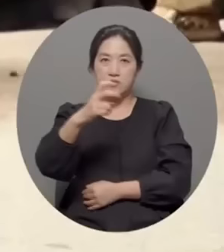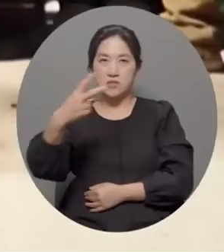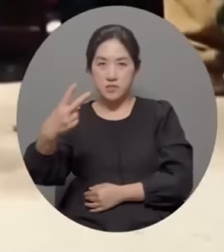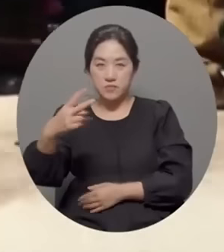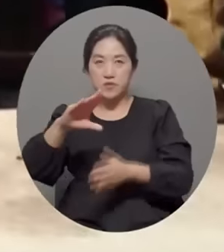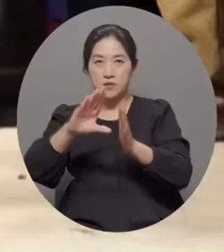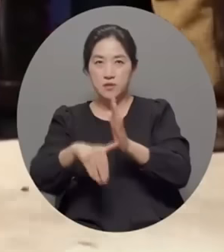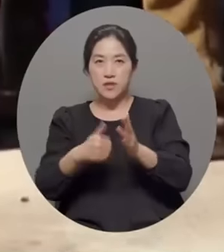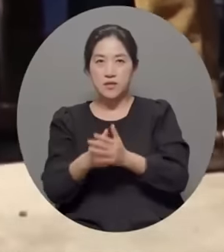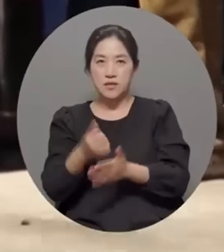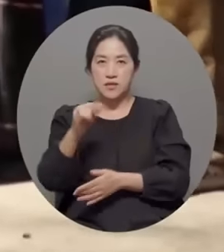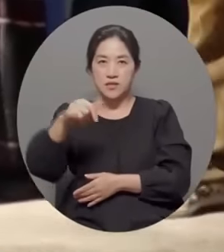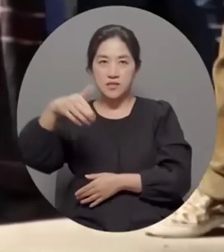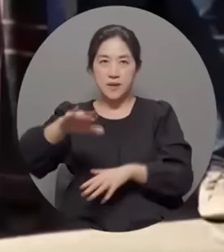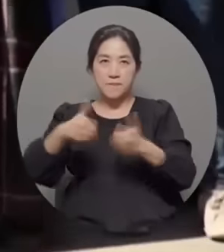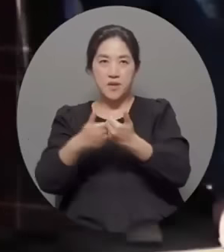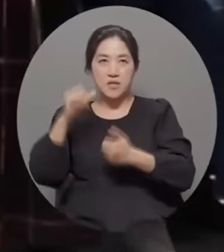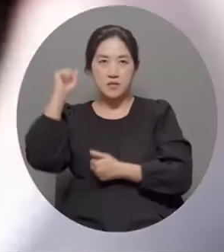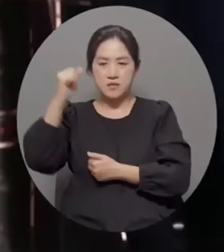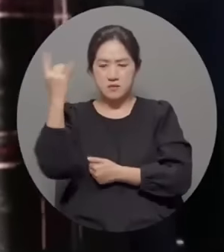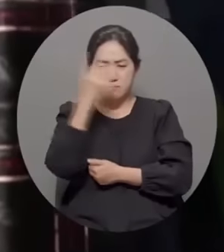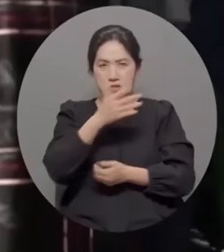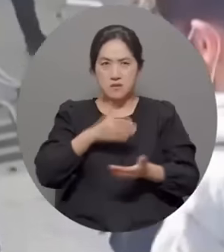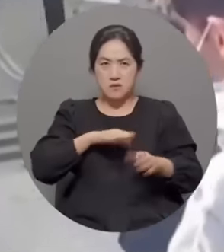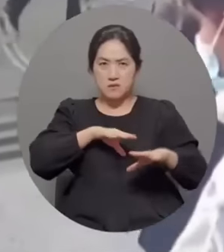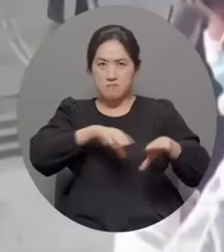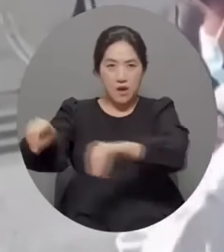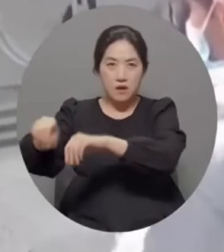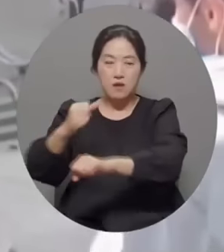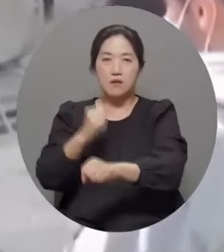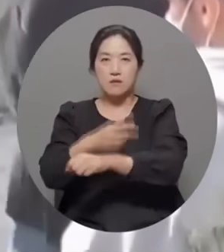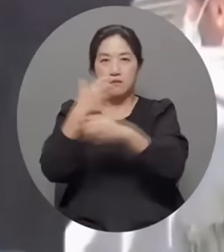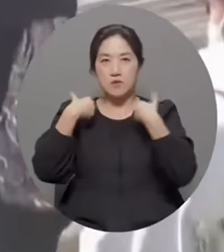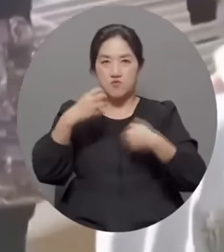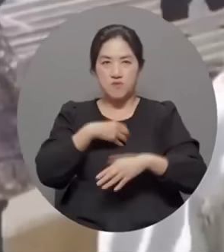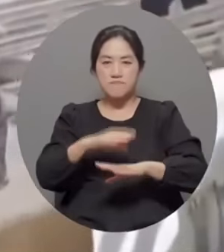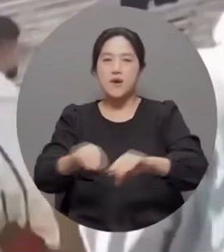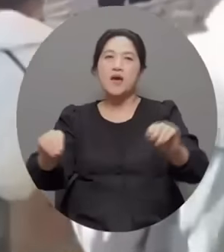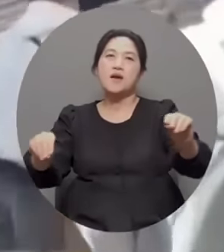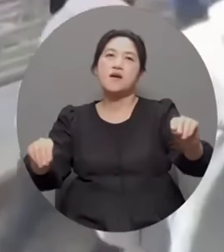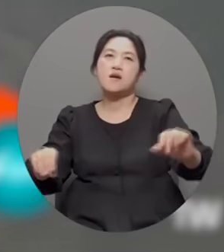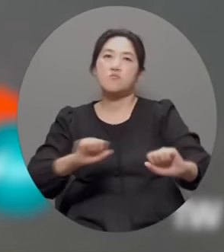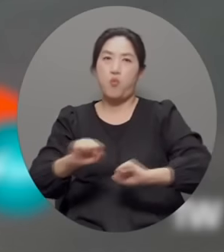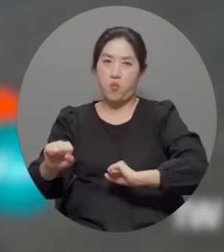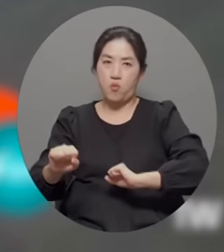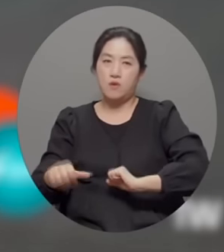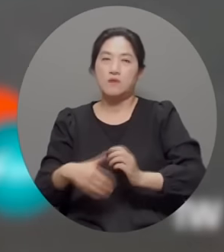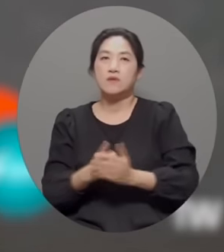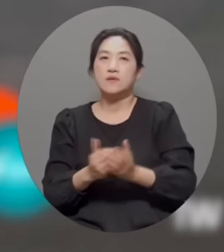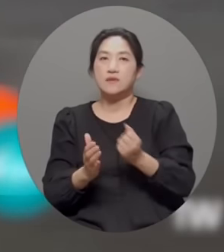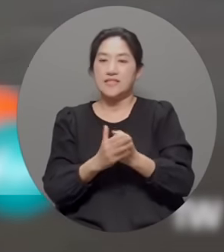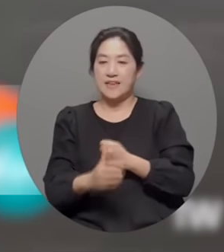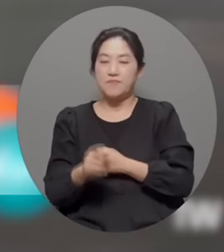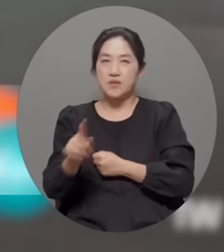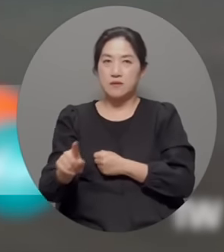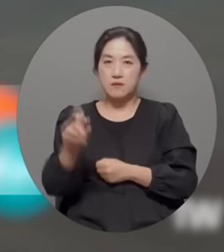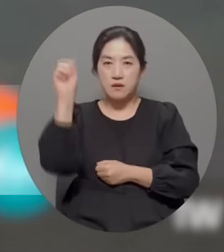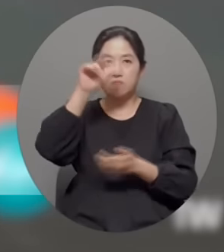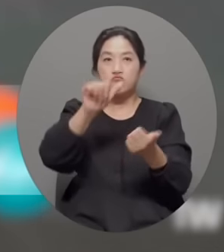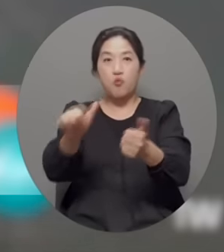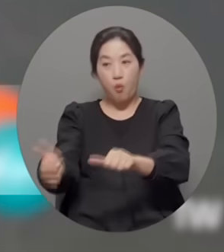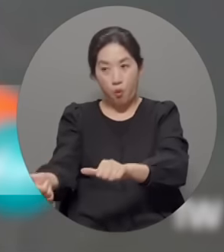2022년엔 히잡 반대 시위를 강경 진압해 정권의 위기를 해소했습니다. 때문에 그의 갑작스런